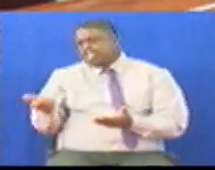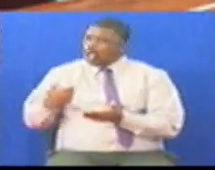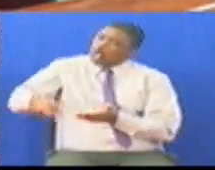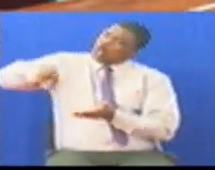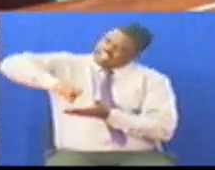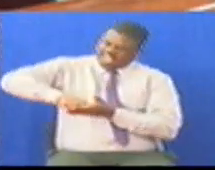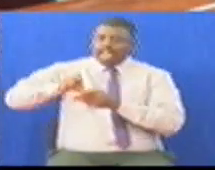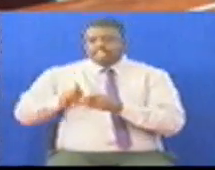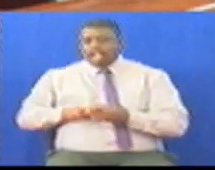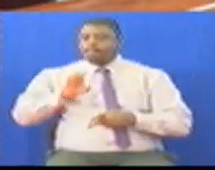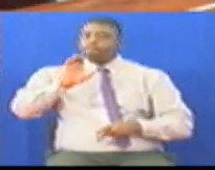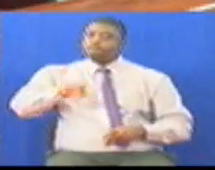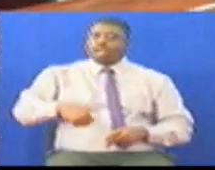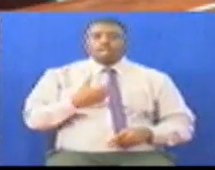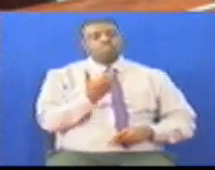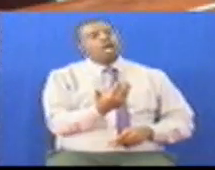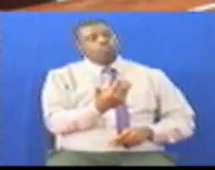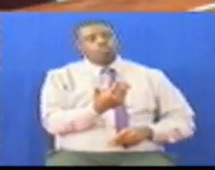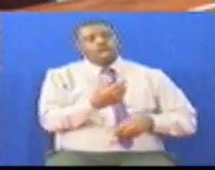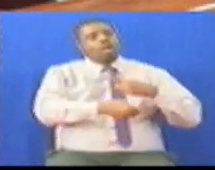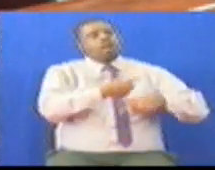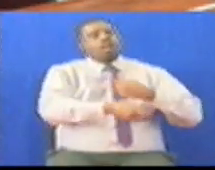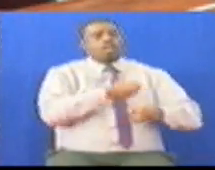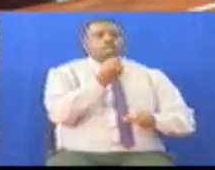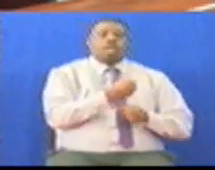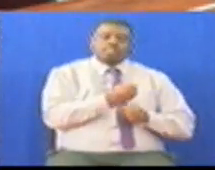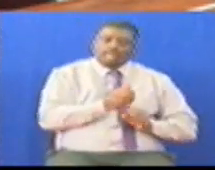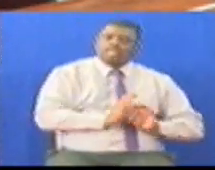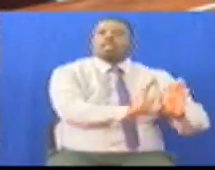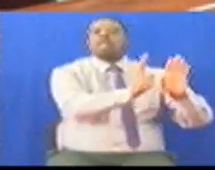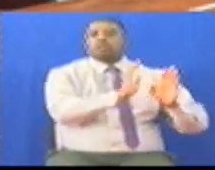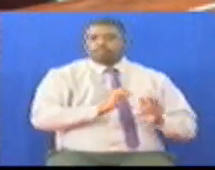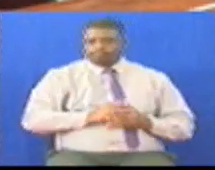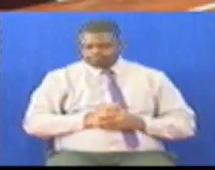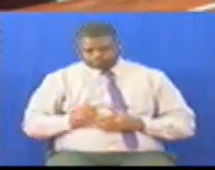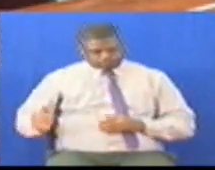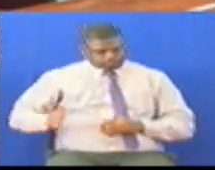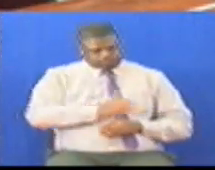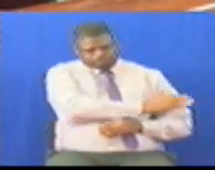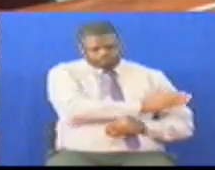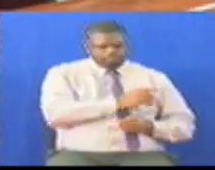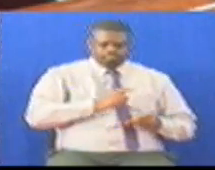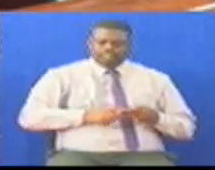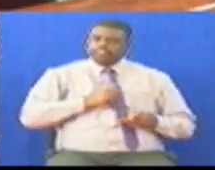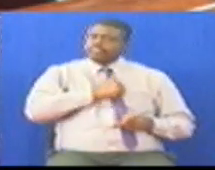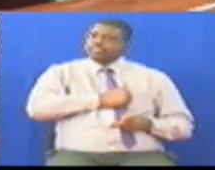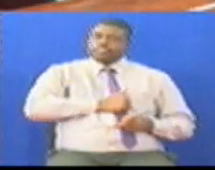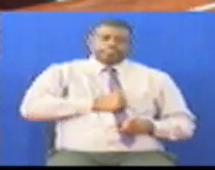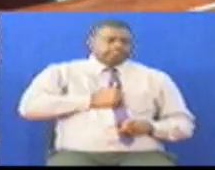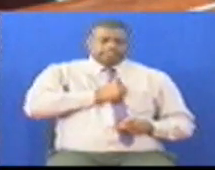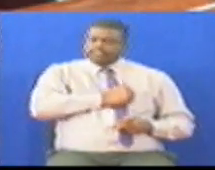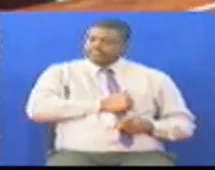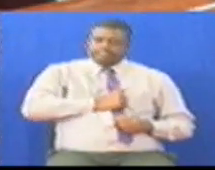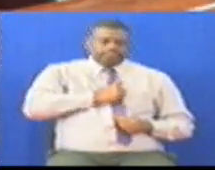hiyo afanye vitu vyake. Vile vile kwa masikitiko makubwa sana. Naomba nitoe pole kwa msiba